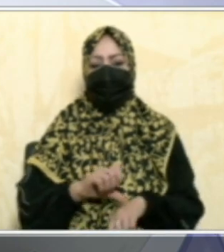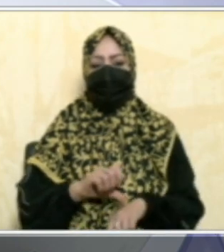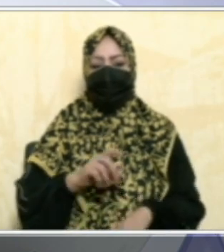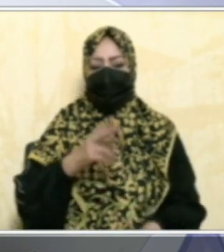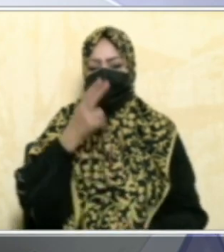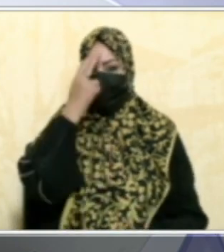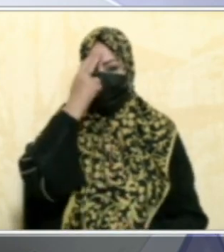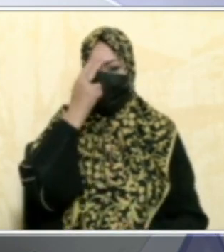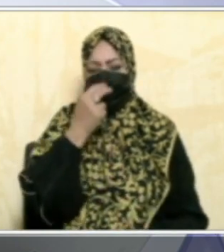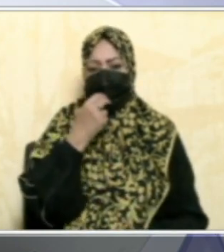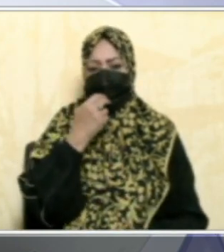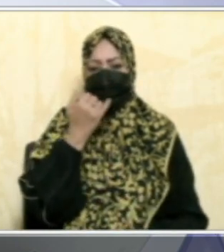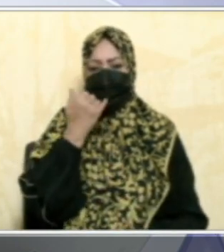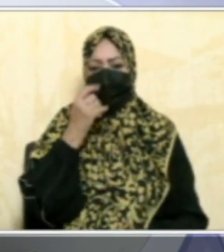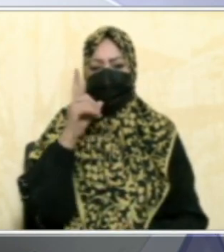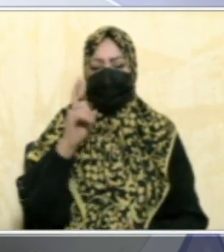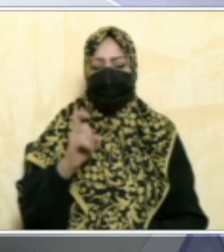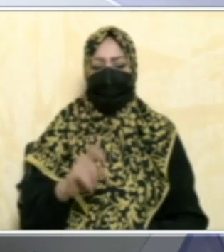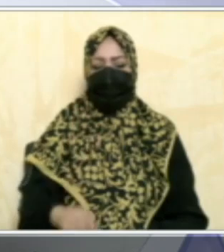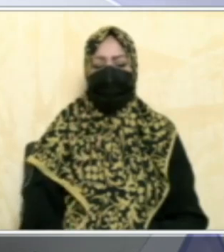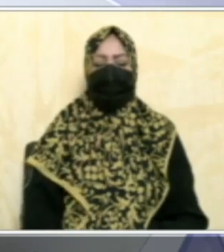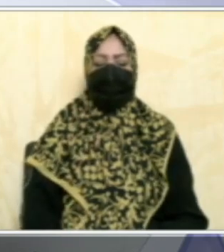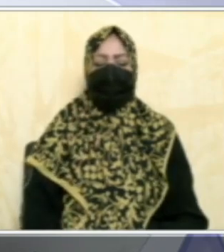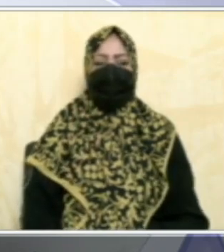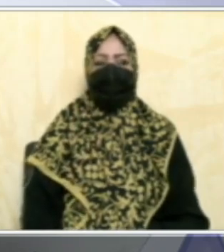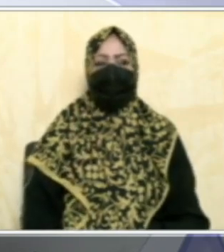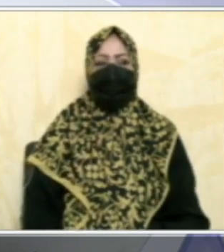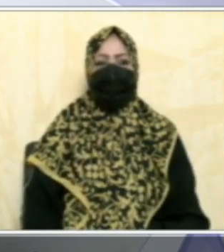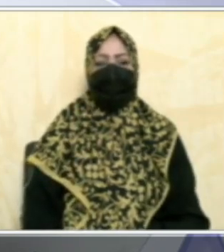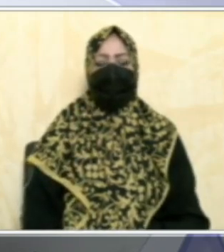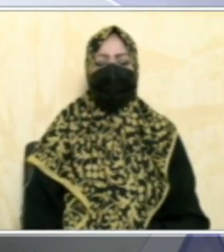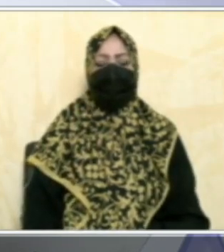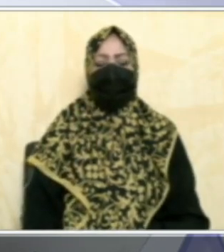انقطع الاتصال بالاخ ادريس.